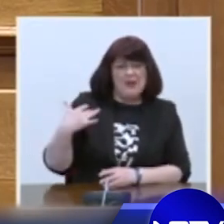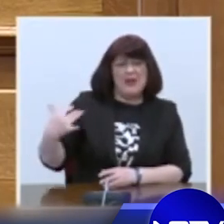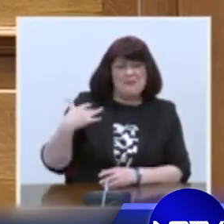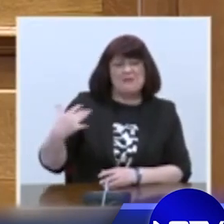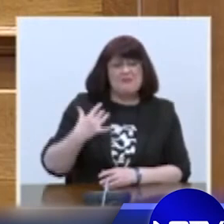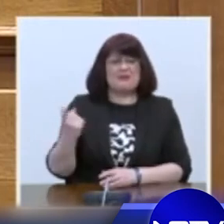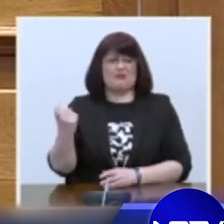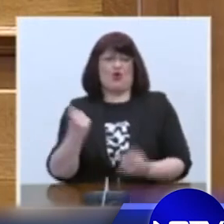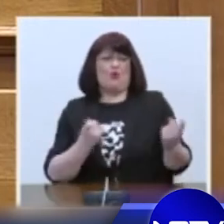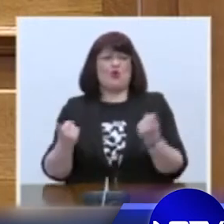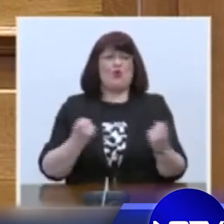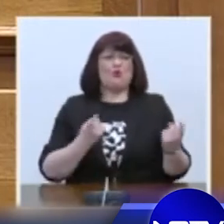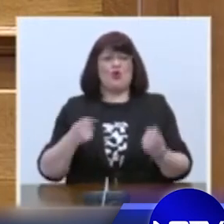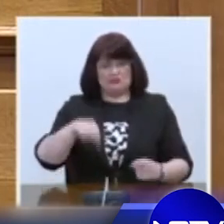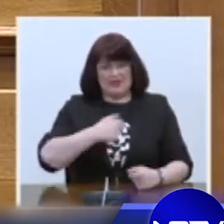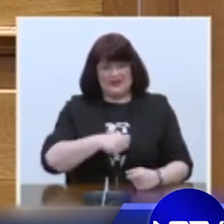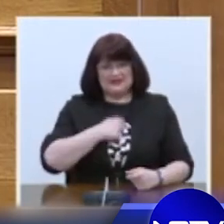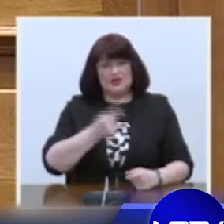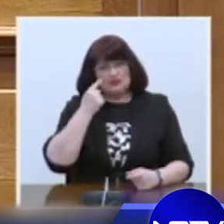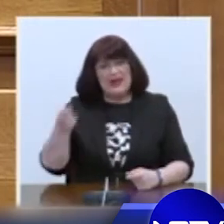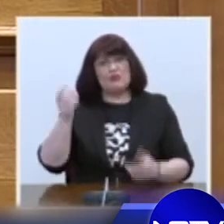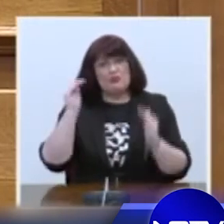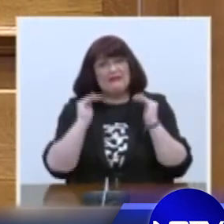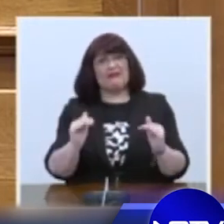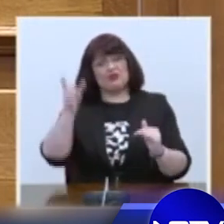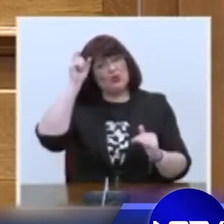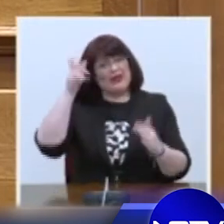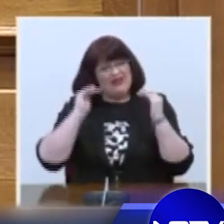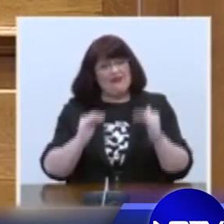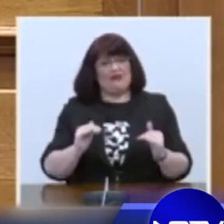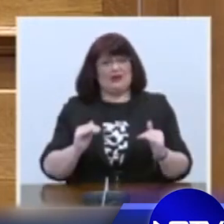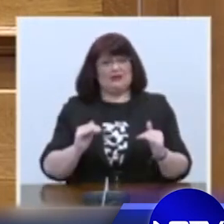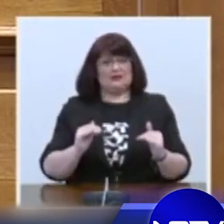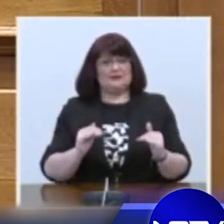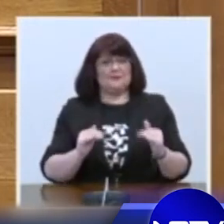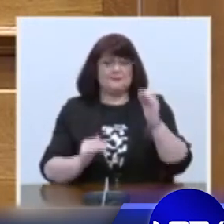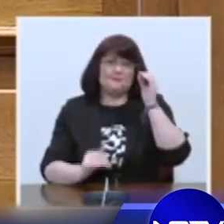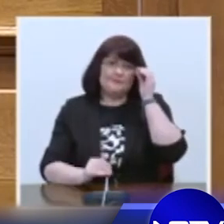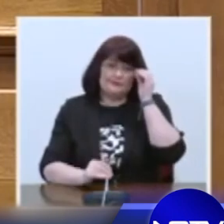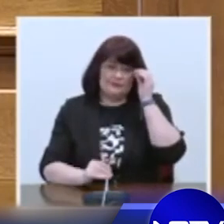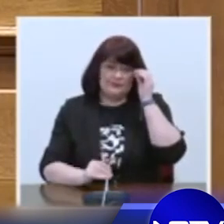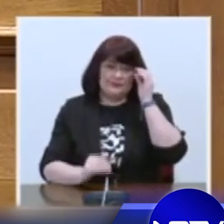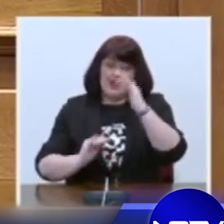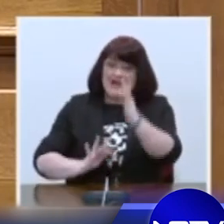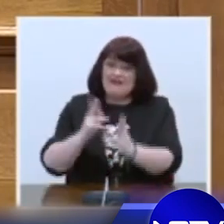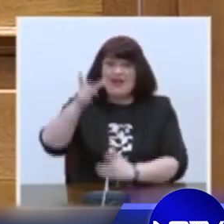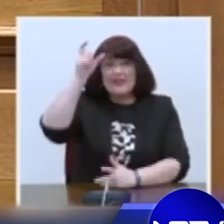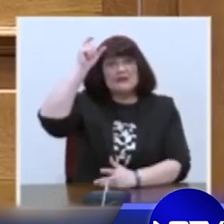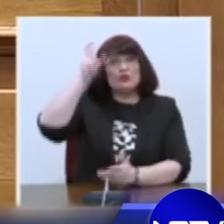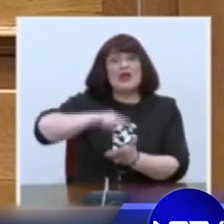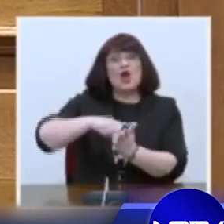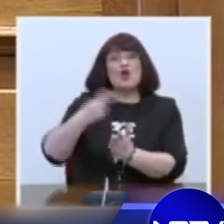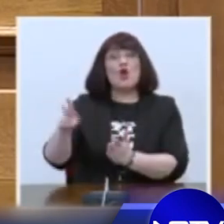αντί να μιλάει για τα κρίσιμα εθνικά θέματα, να υπεραμείνεται μιας πολιτικής που έχει οδηγεί στην ανέχεια της συντριπτικής πλειοψηφίας της